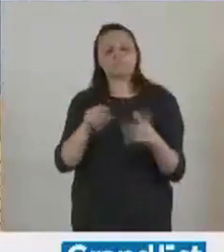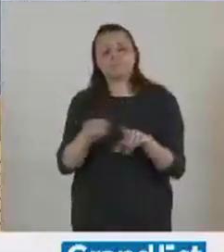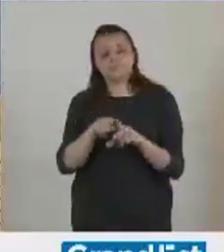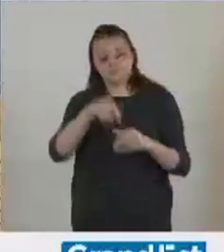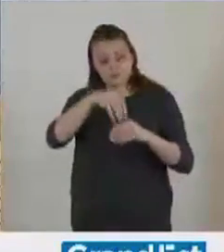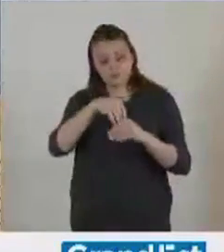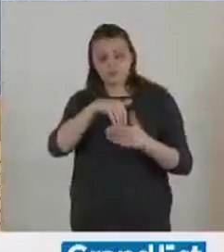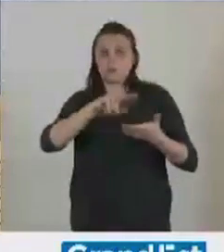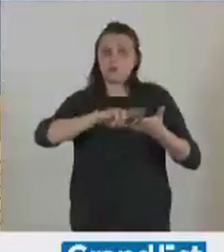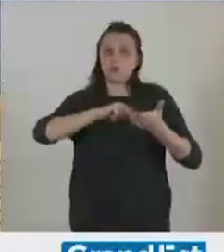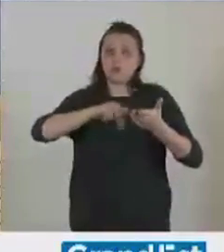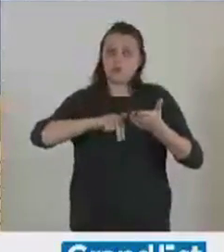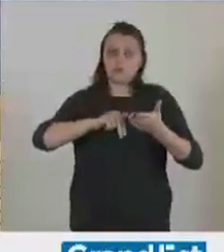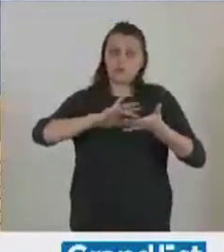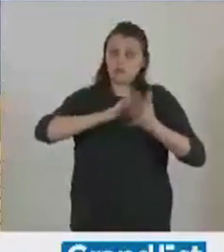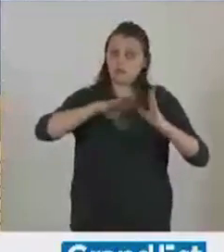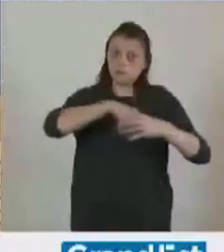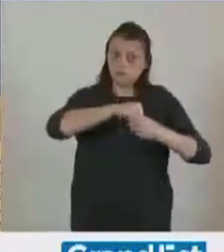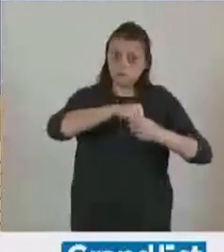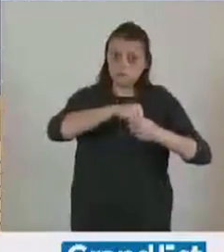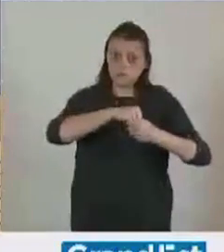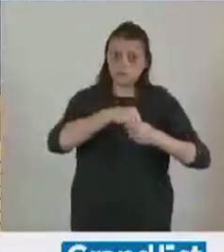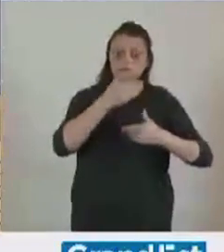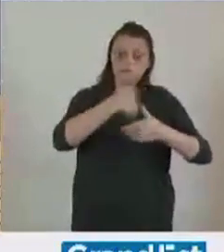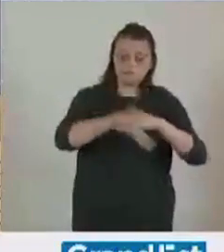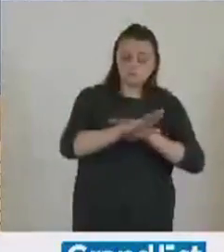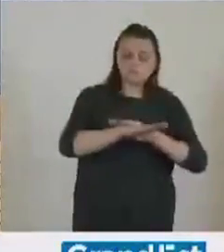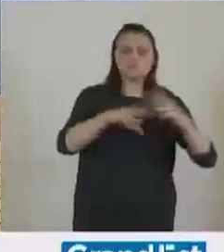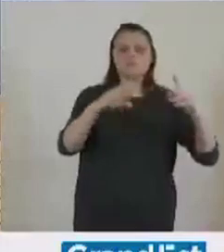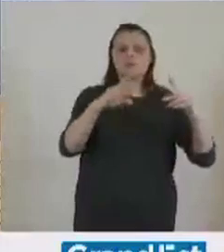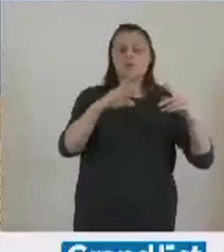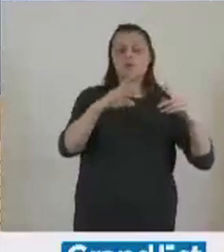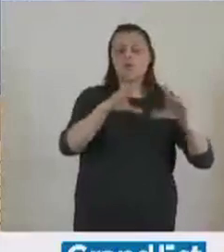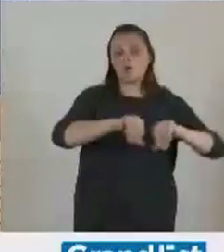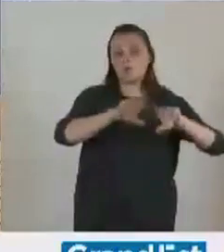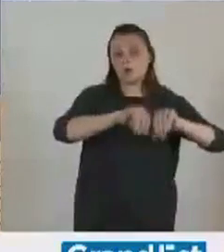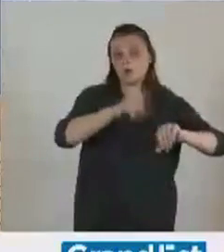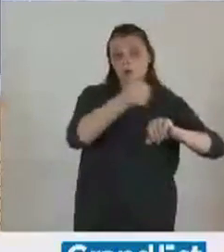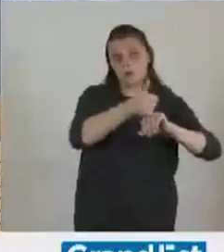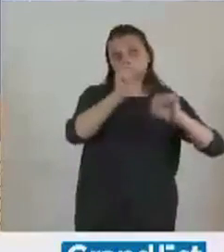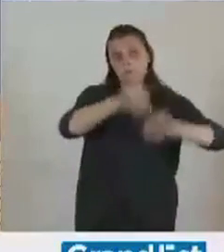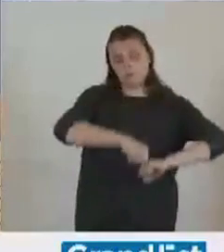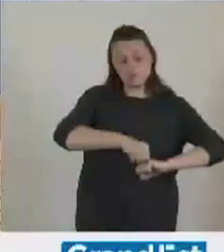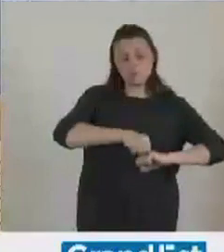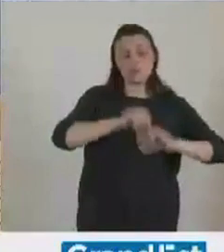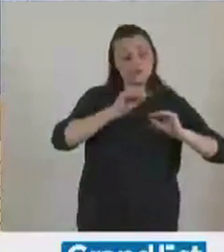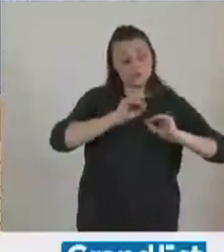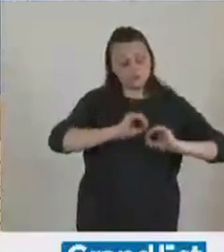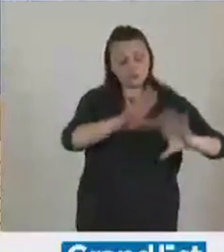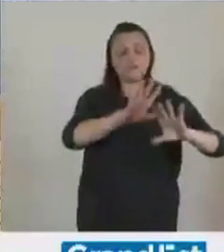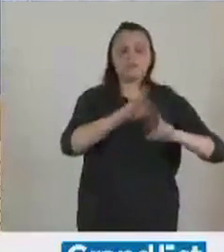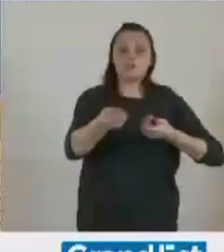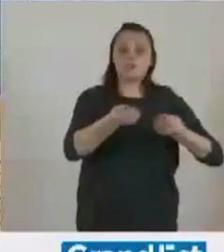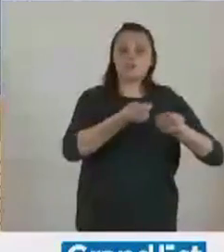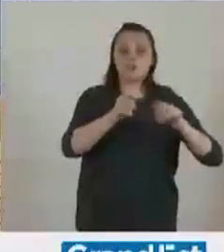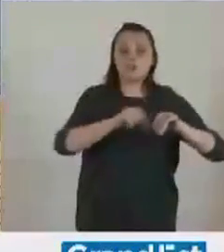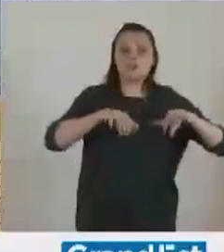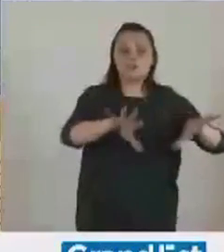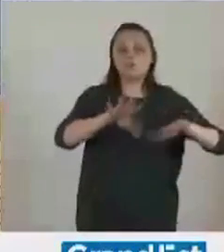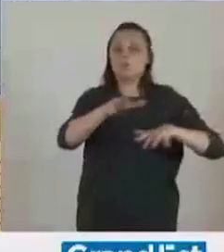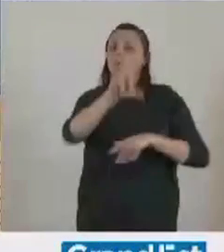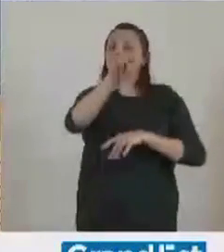la conception, le déploiement, la commercialisation et le financement du réseau pour une trentaine d'années. La